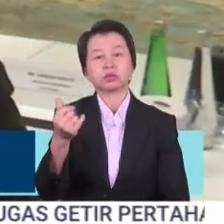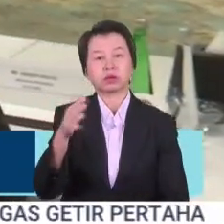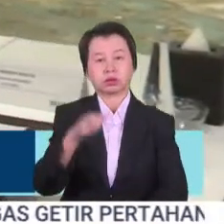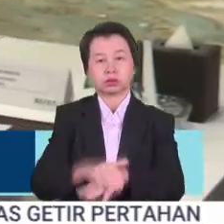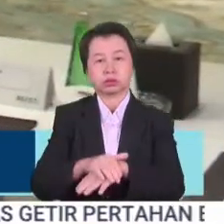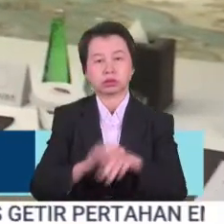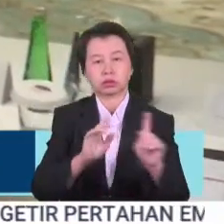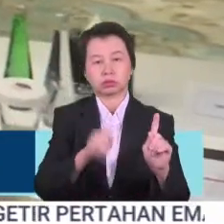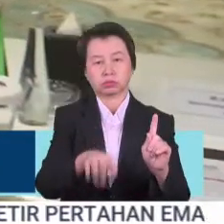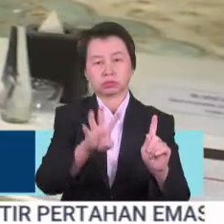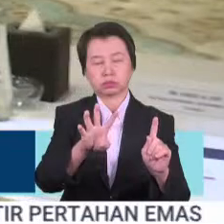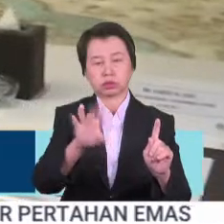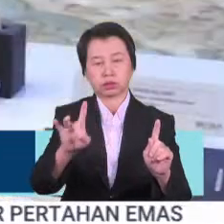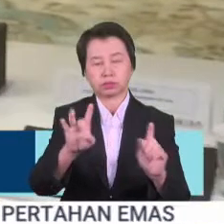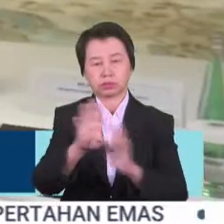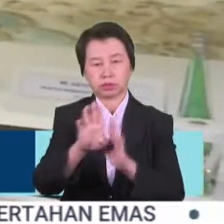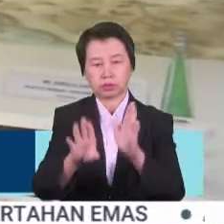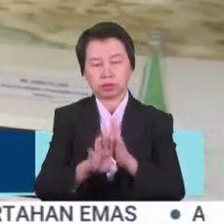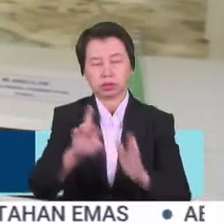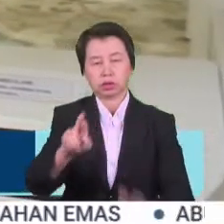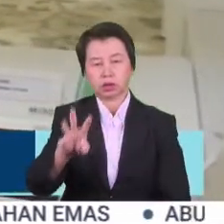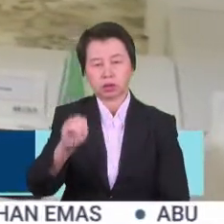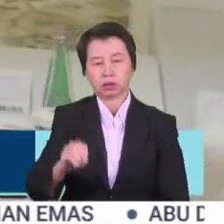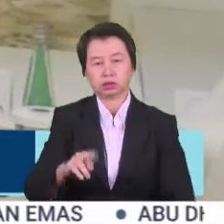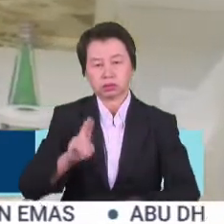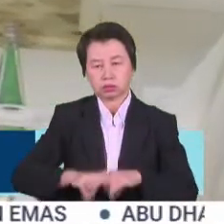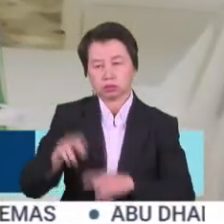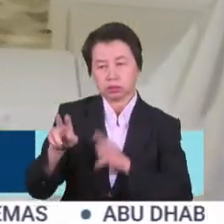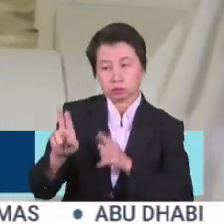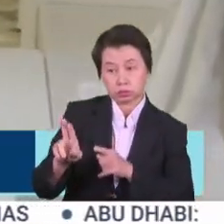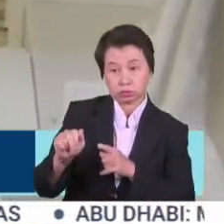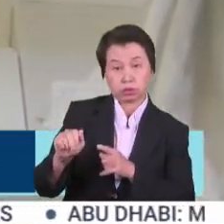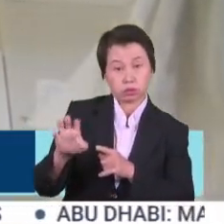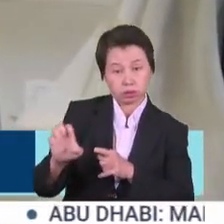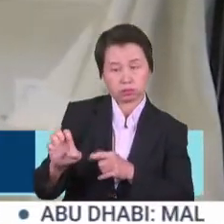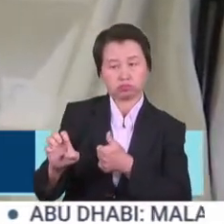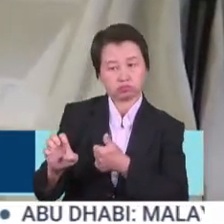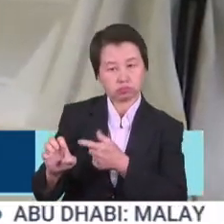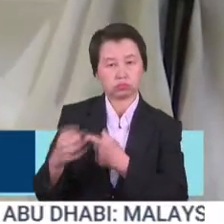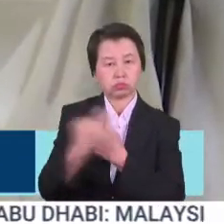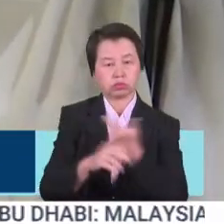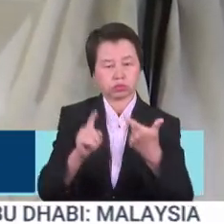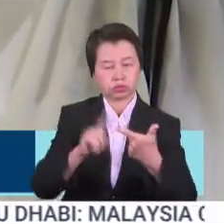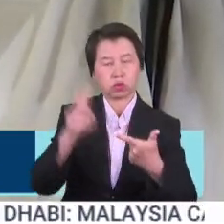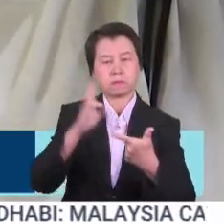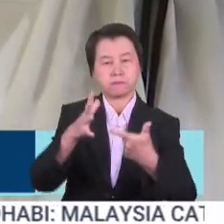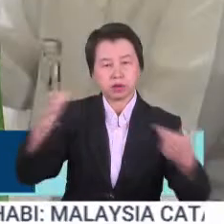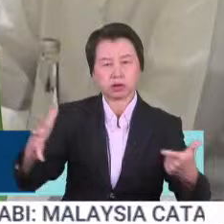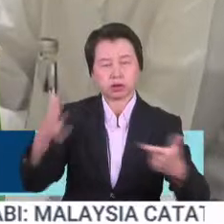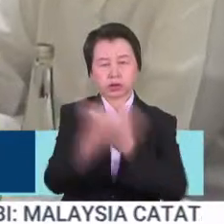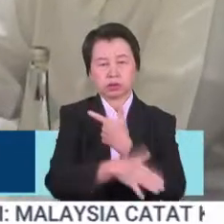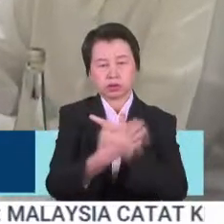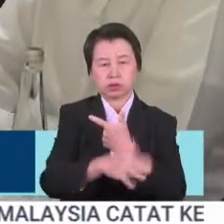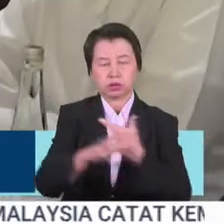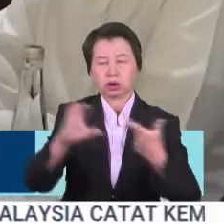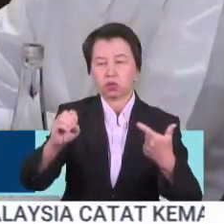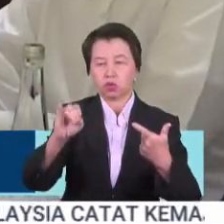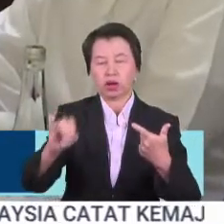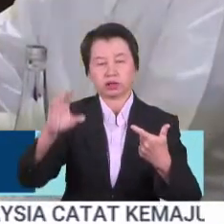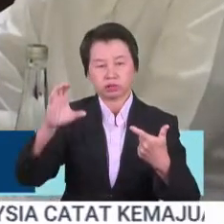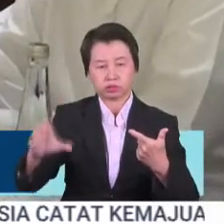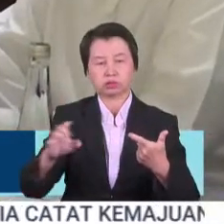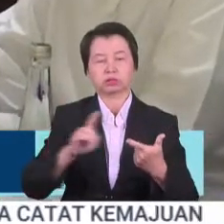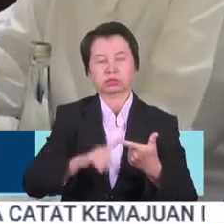mencecah 1.48 bilion ringgit. Kedudukan UAE sebagai kedua terbesar dalam kalangan negara anggota OIC